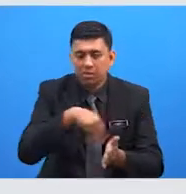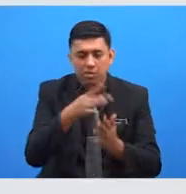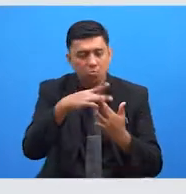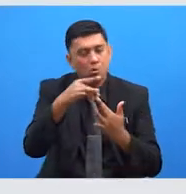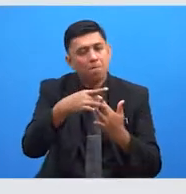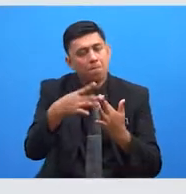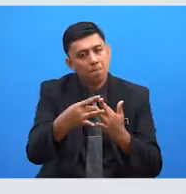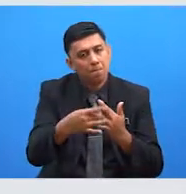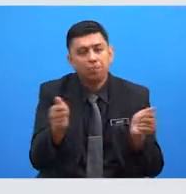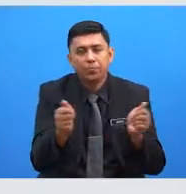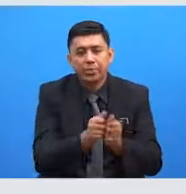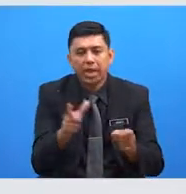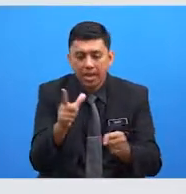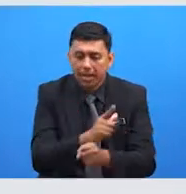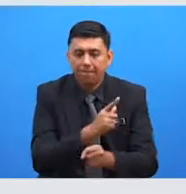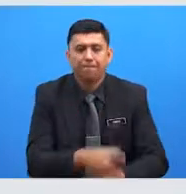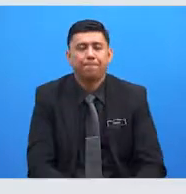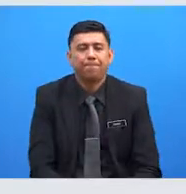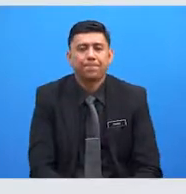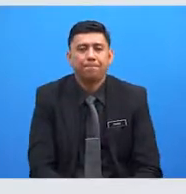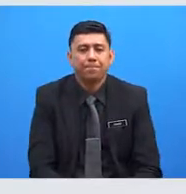pilihan tersebut dengan lengkap.